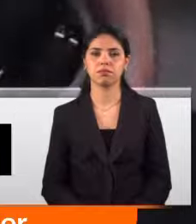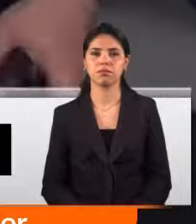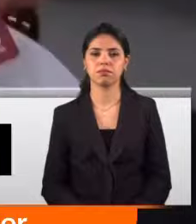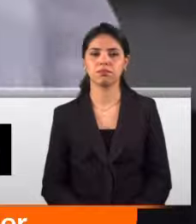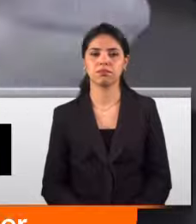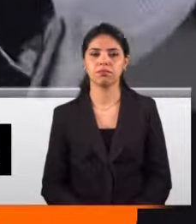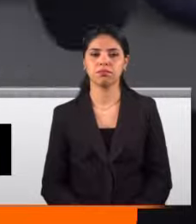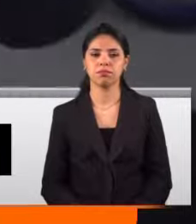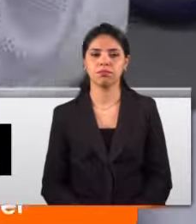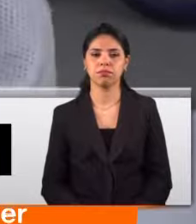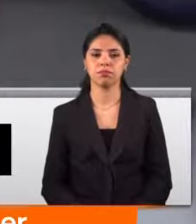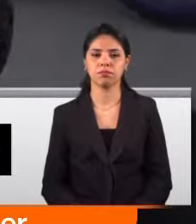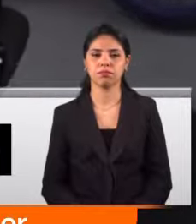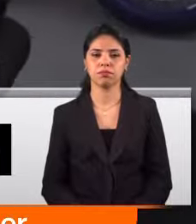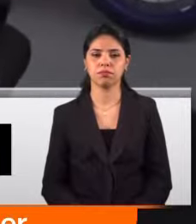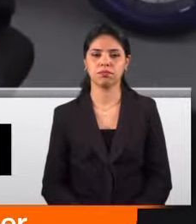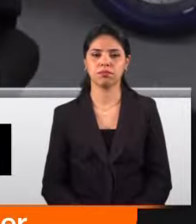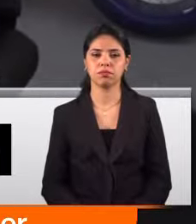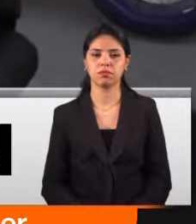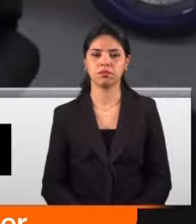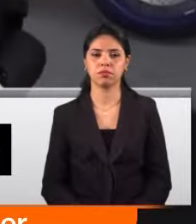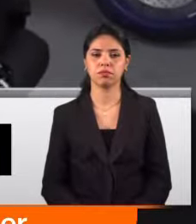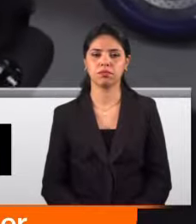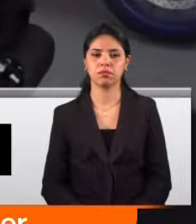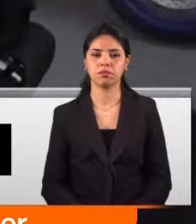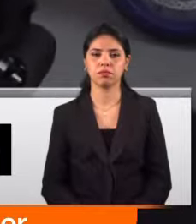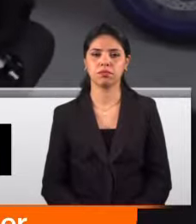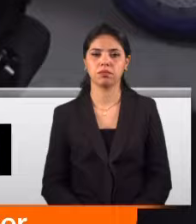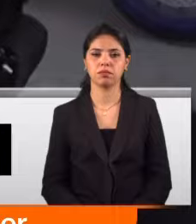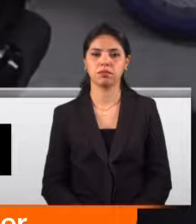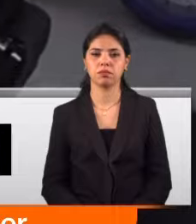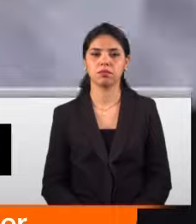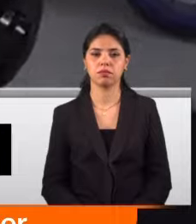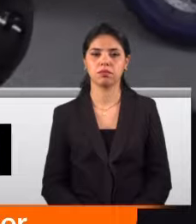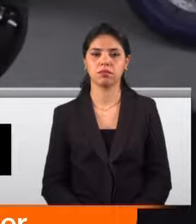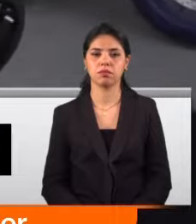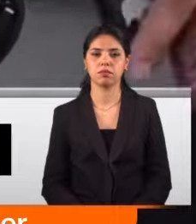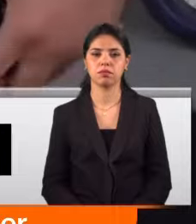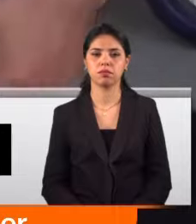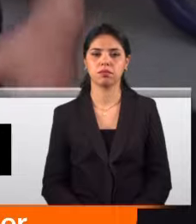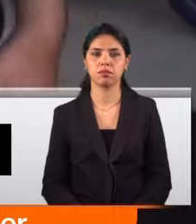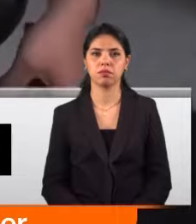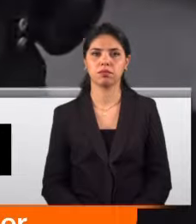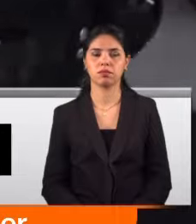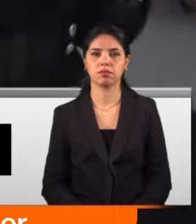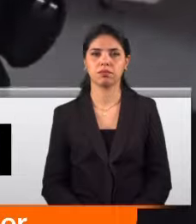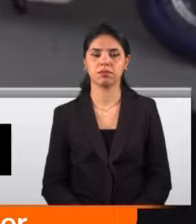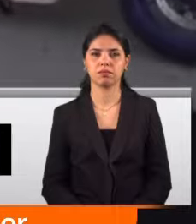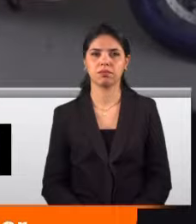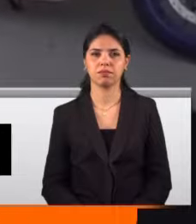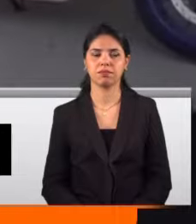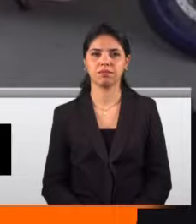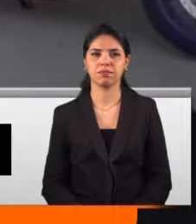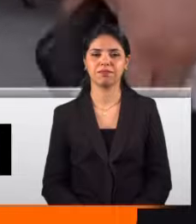abi. Çünkü sağdaki sola geçmek için, soldaki sağa geçmek için ortaya her zaman bakar. Ama evet, buraya kimse bakmaz. Evet. Çünkü diyor ki bu